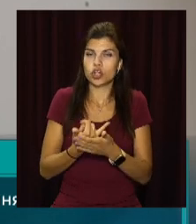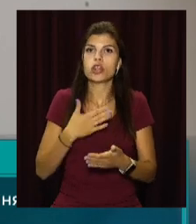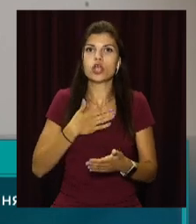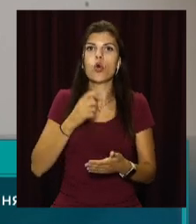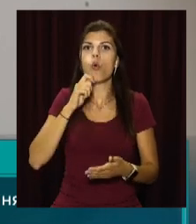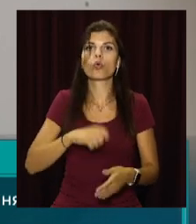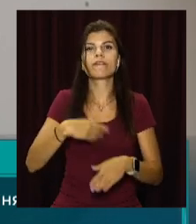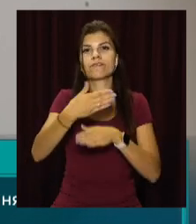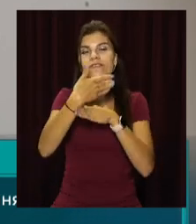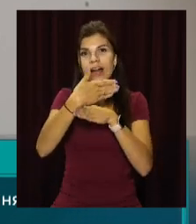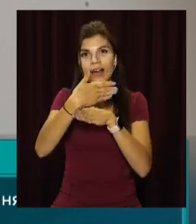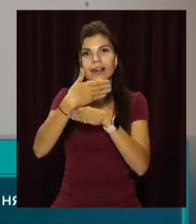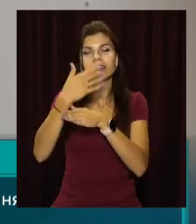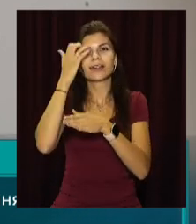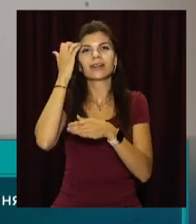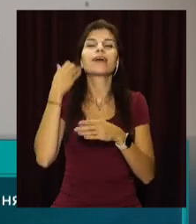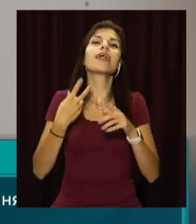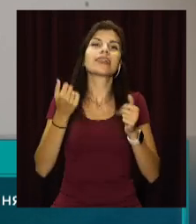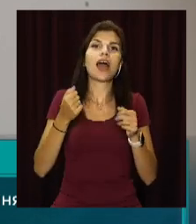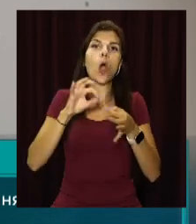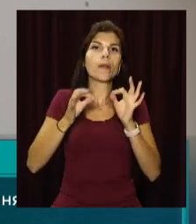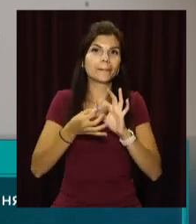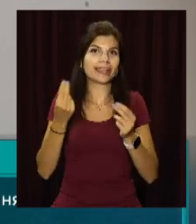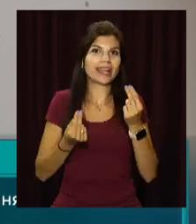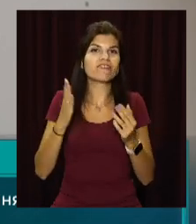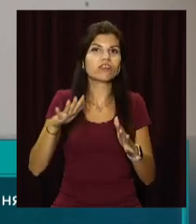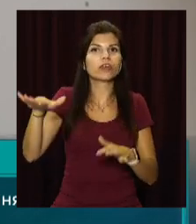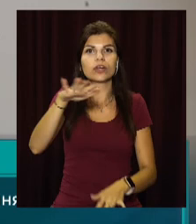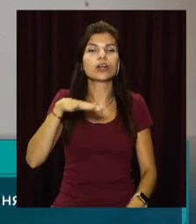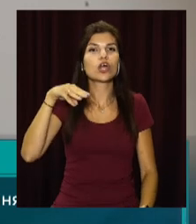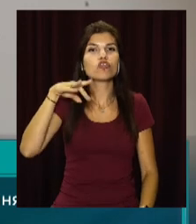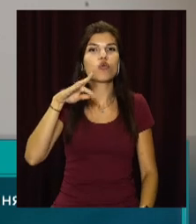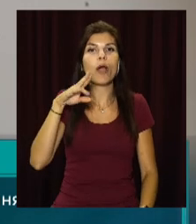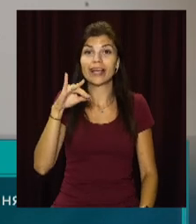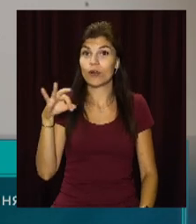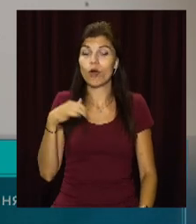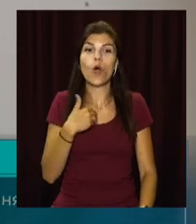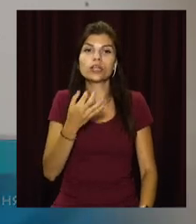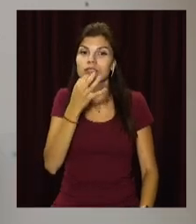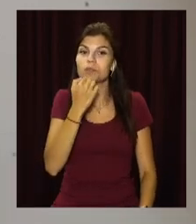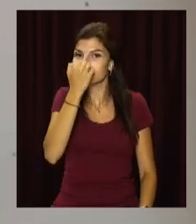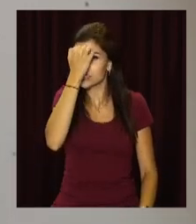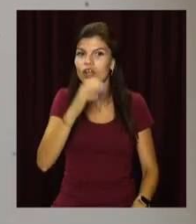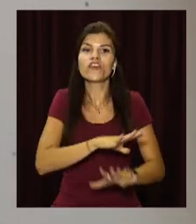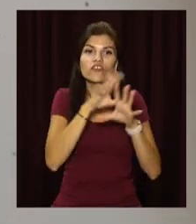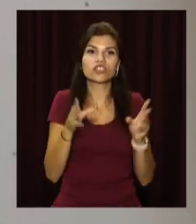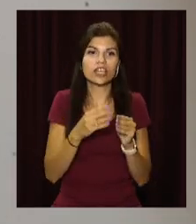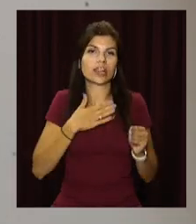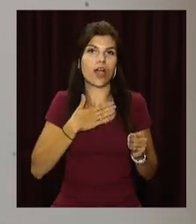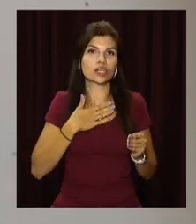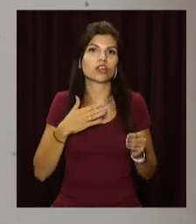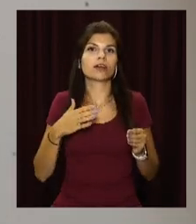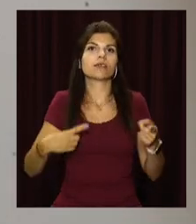страны на открытии 32-х Олимпийских игр в Токио. Хочу поблагодарить всю нашу